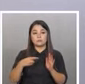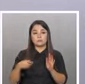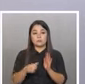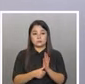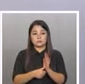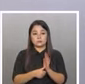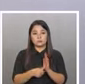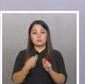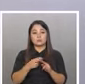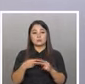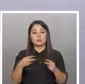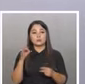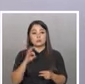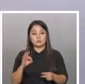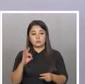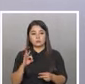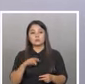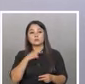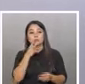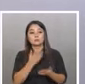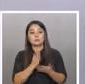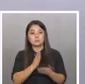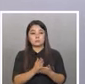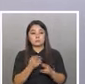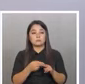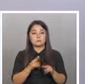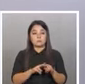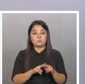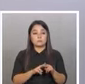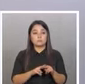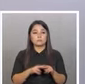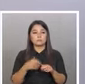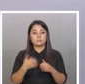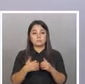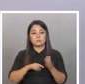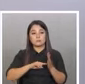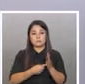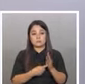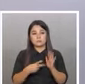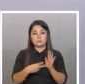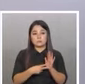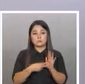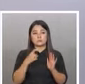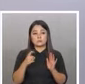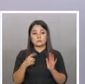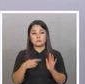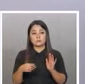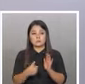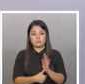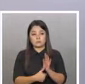6 тең 0. Байқап тұрсаңыздар, бұл жерде ортақ көбейткіш 7x азайтылған